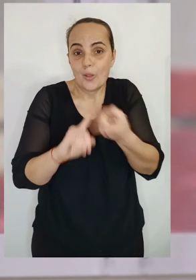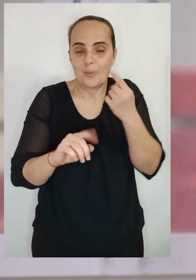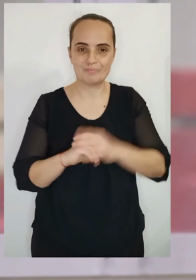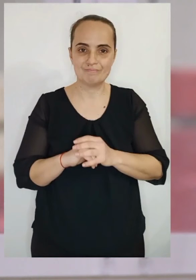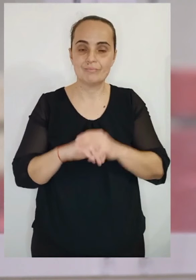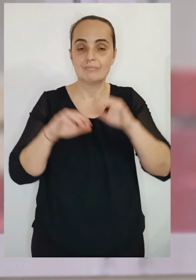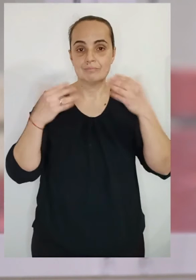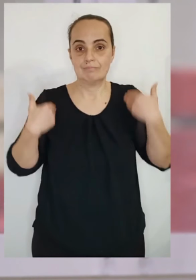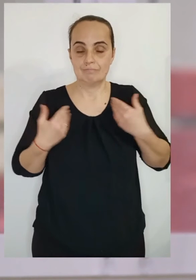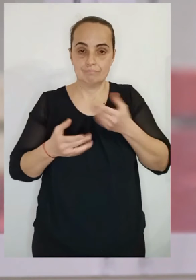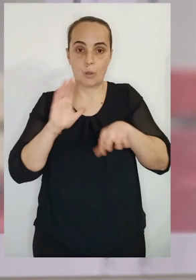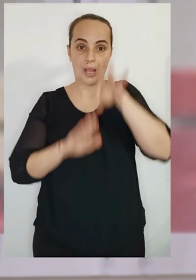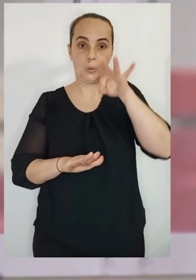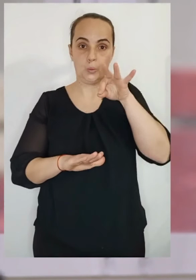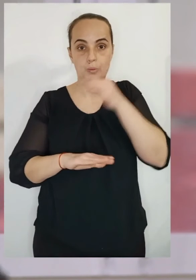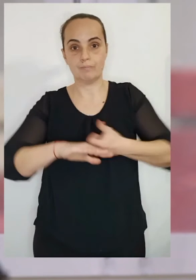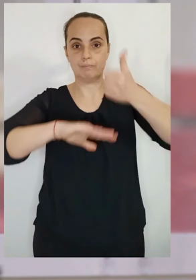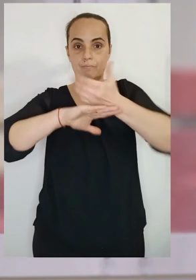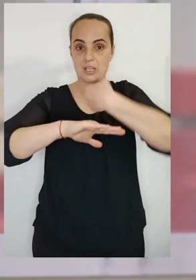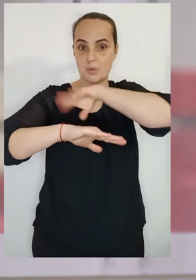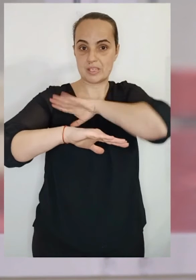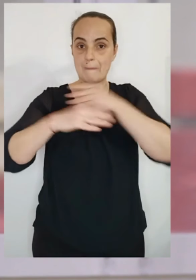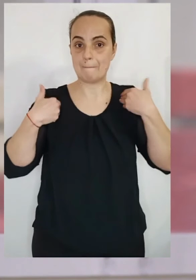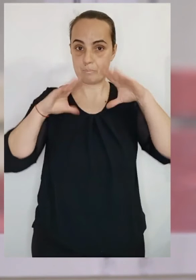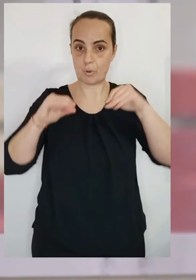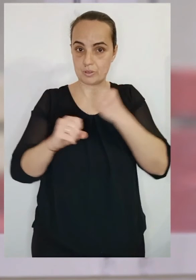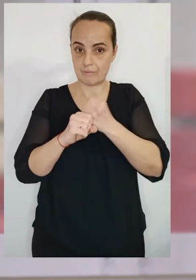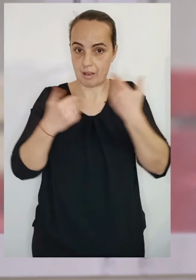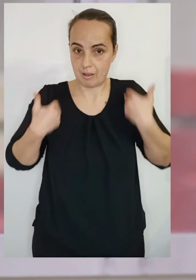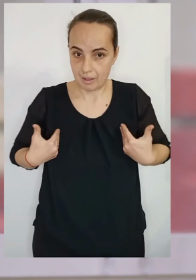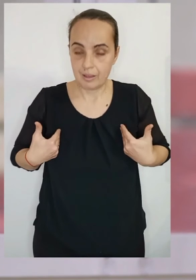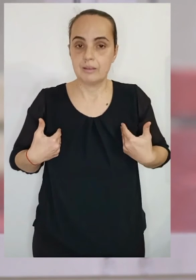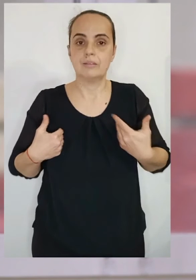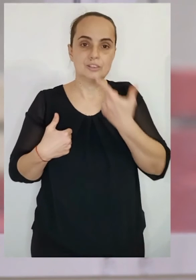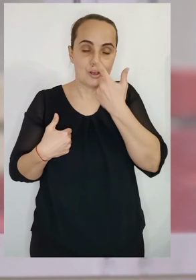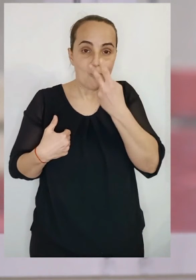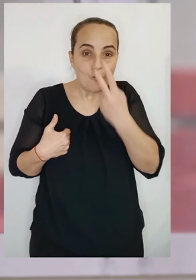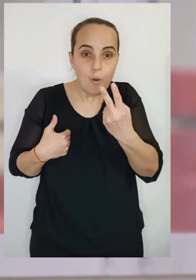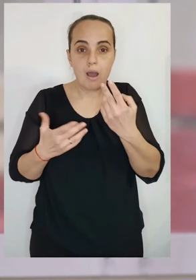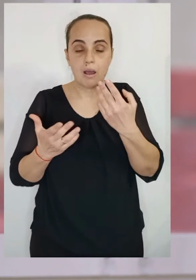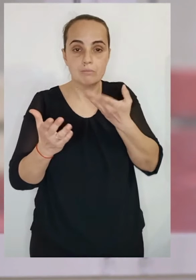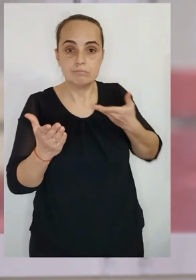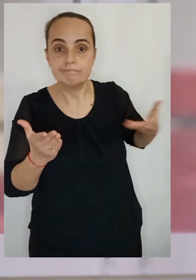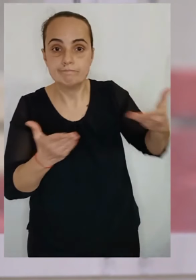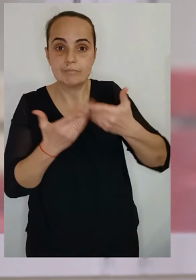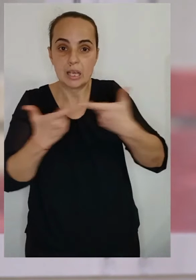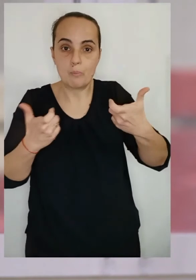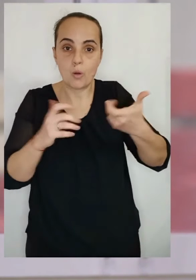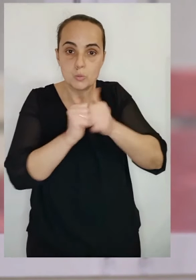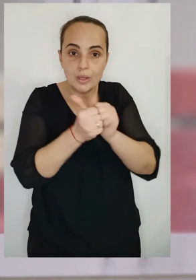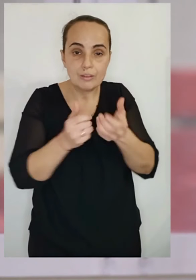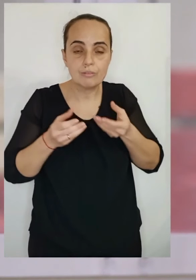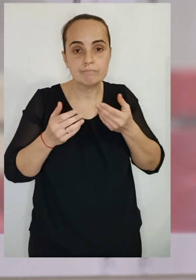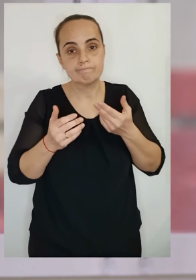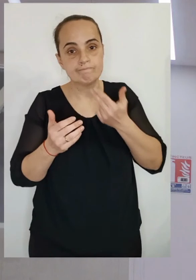on accède comme ça à des postes de responsabilité. Et je trouvais que du coup, nos équipements sportifs, nombre d'entre eux n'étaient pas à la